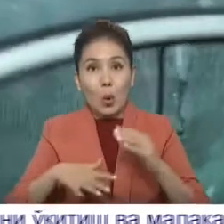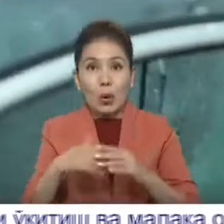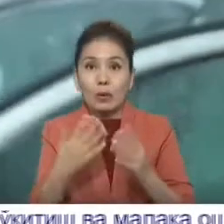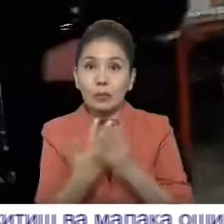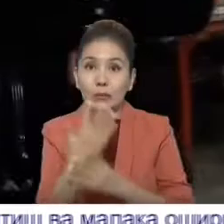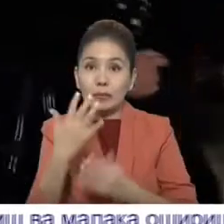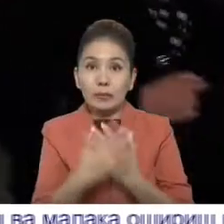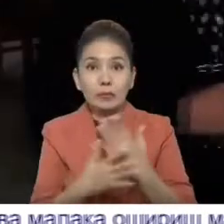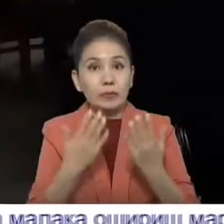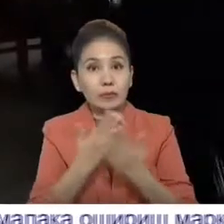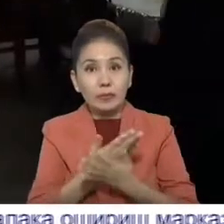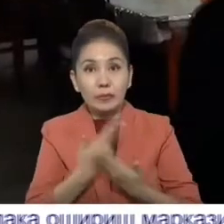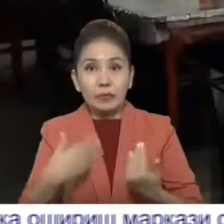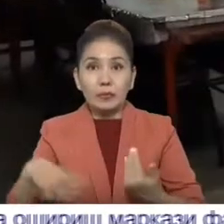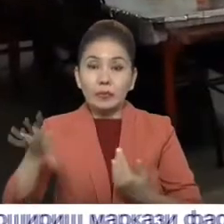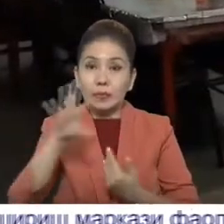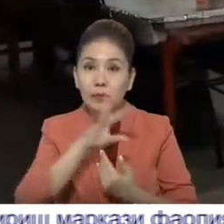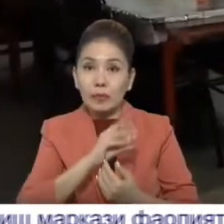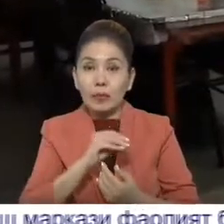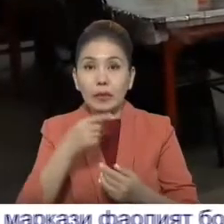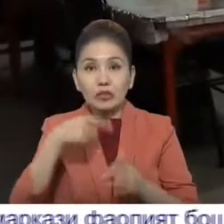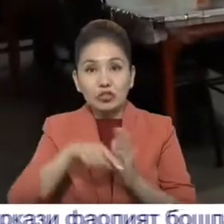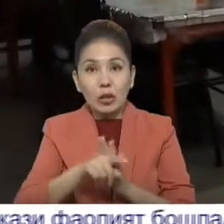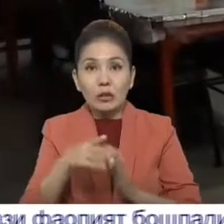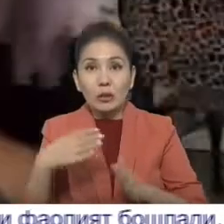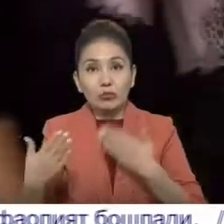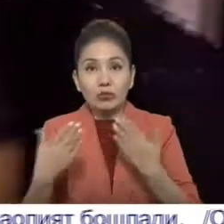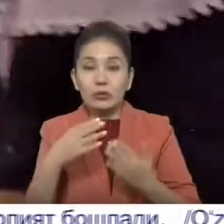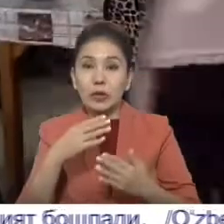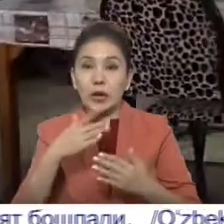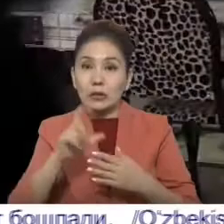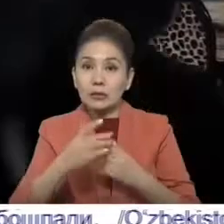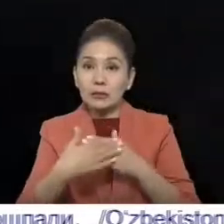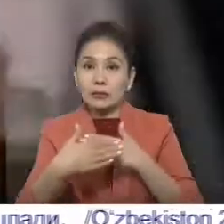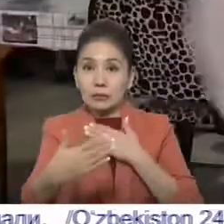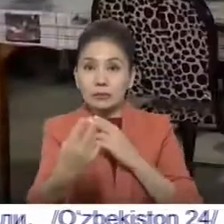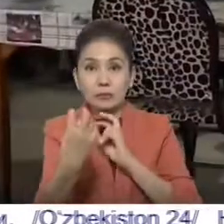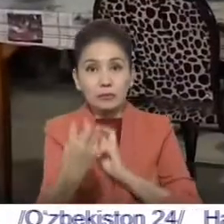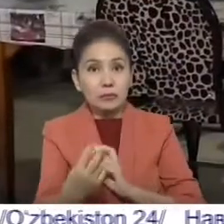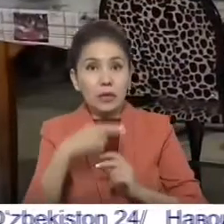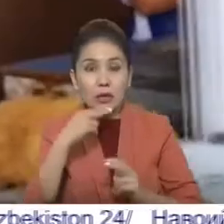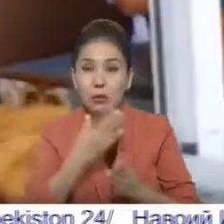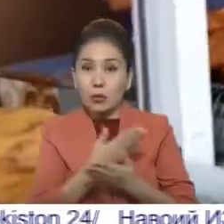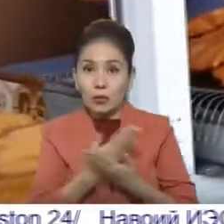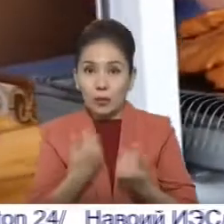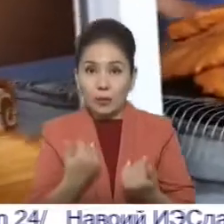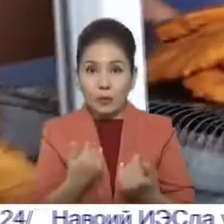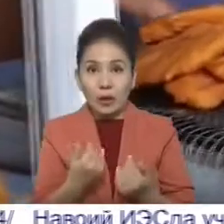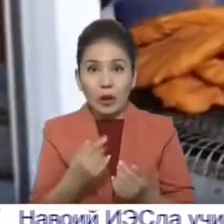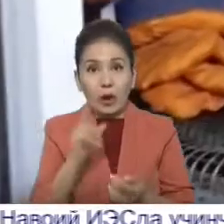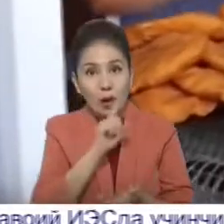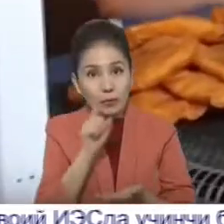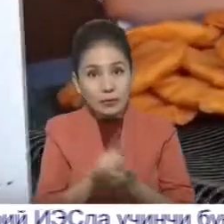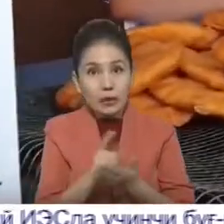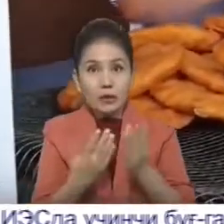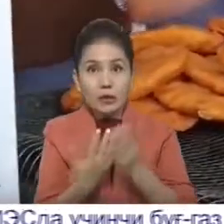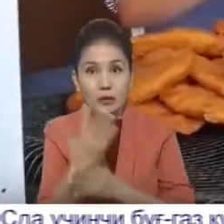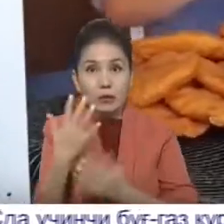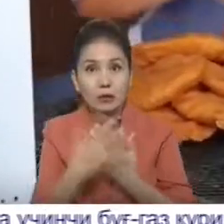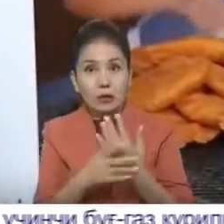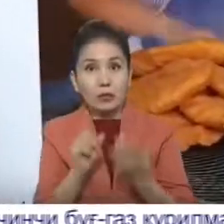аҳолига хизмат кўрсатмоқда. Ичкарида мижозлар ўртасидаги ижтимоий масофага эътибор қаратилмаяпти. Қўлқопда бўлишингиз керак. Бу